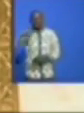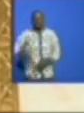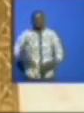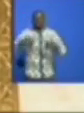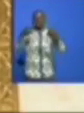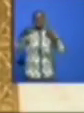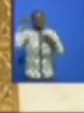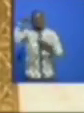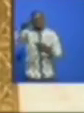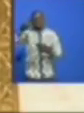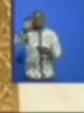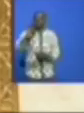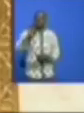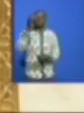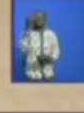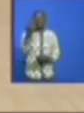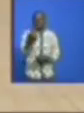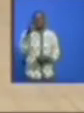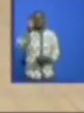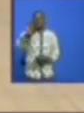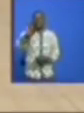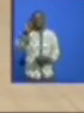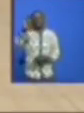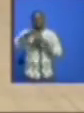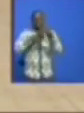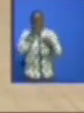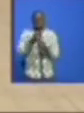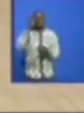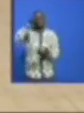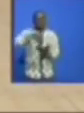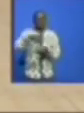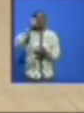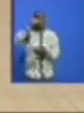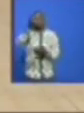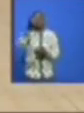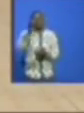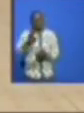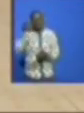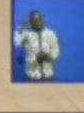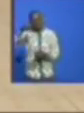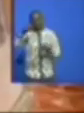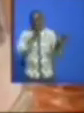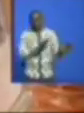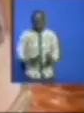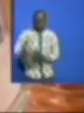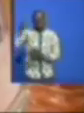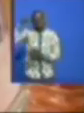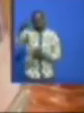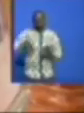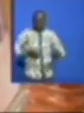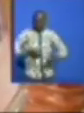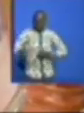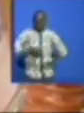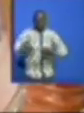de 67 ans. 2017 aura décidément été une année de dures épreuves pour la classe politique et dirigeante qui a